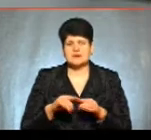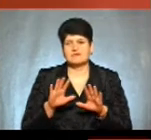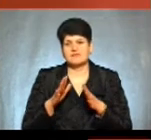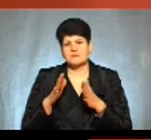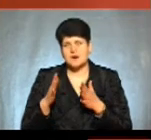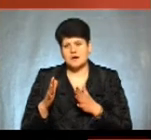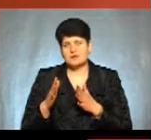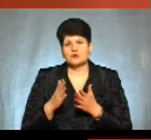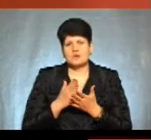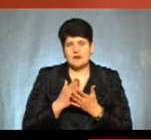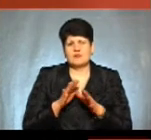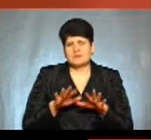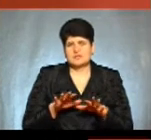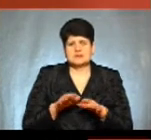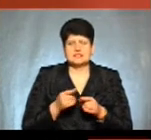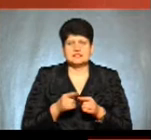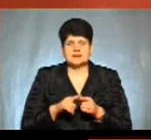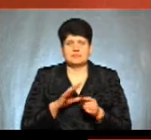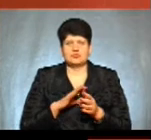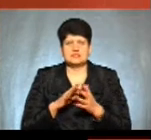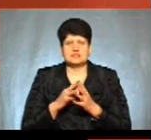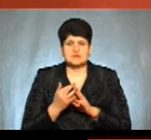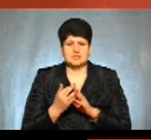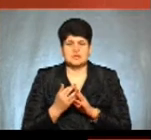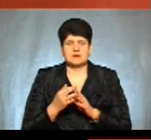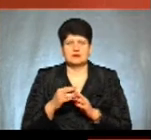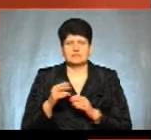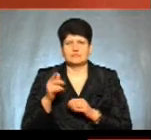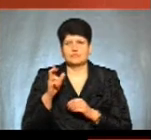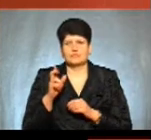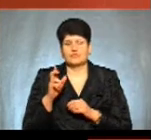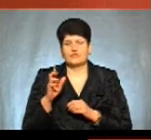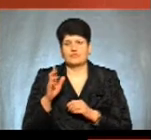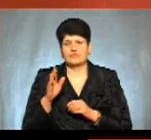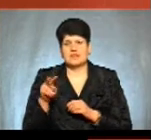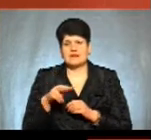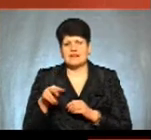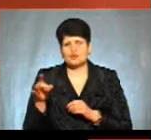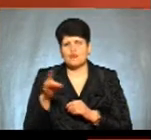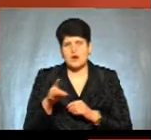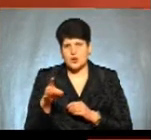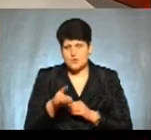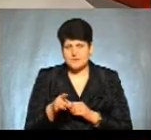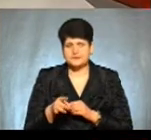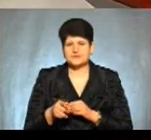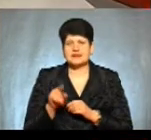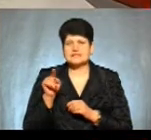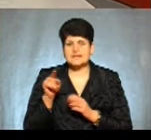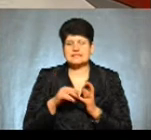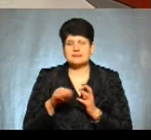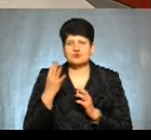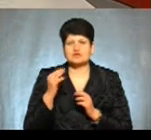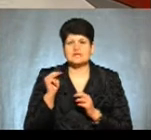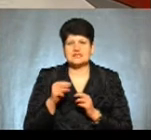випадок десь мав місце, але... Це було в селі Буглі Волновецького району. Це було в селі Буглі та Волновецького району. Власне, з тих земель